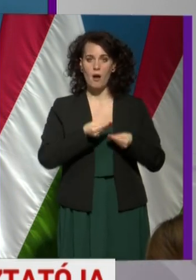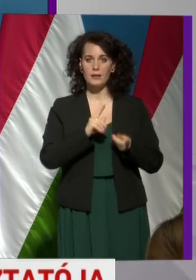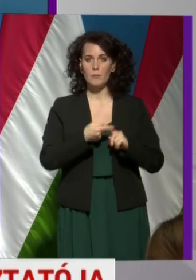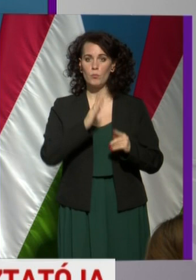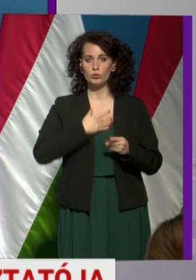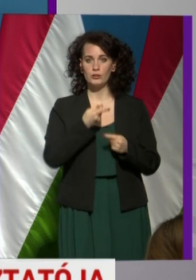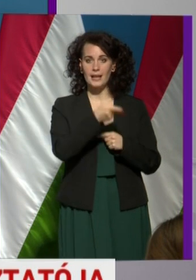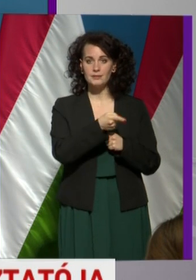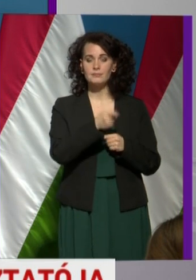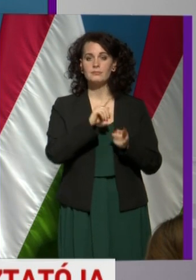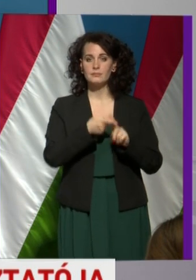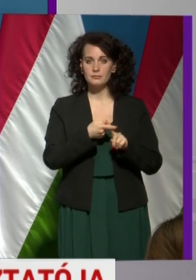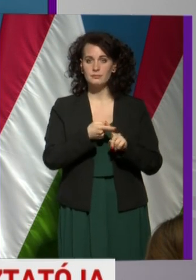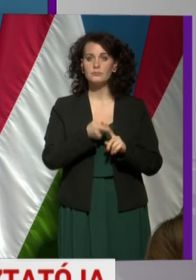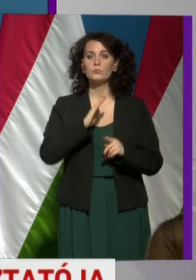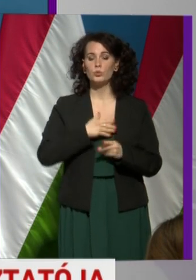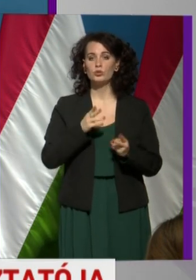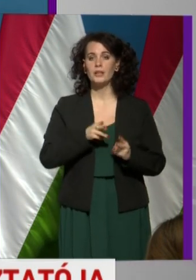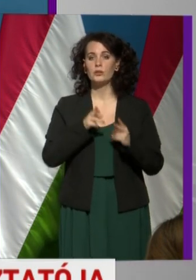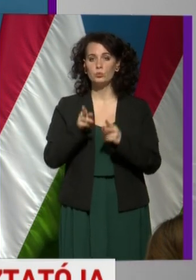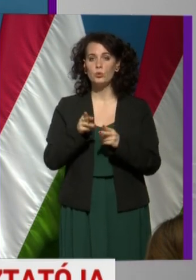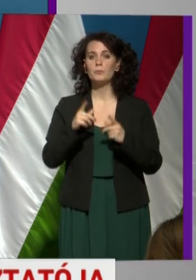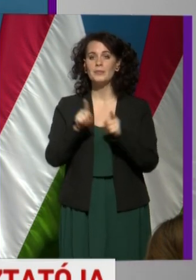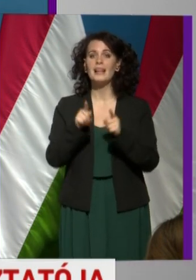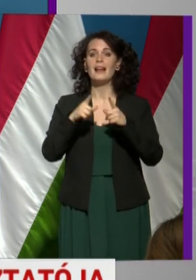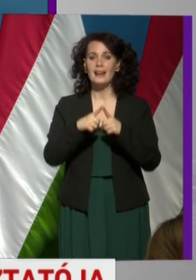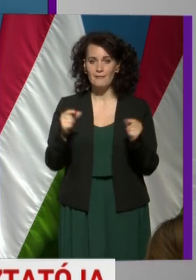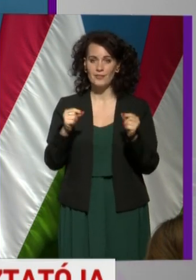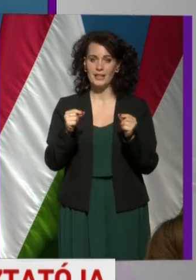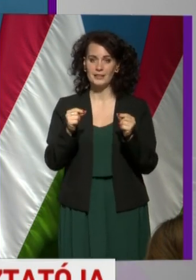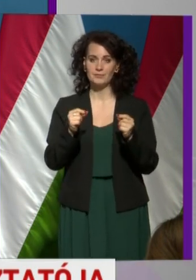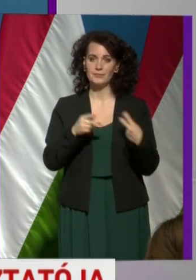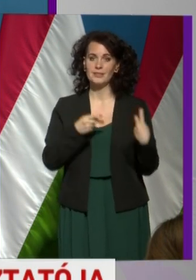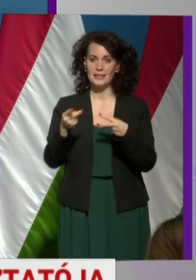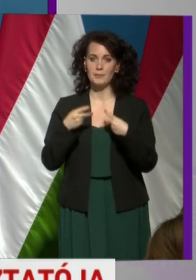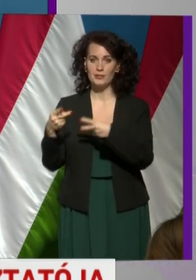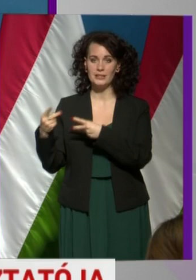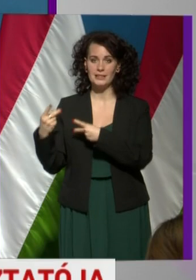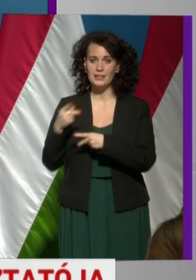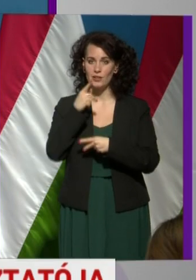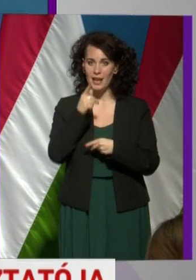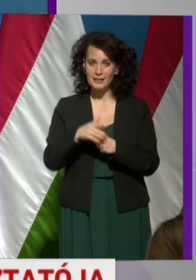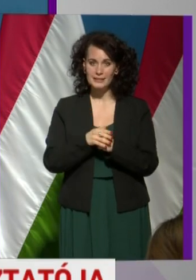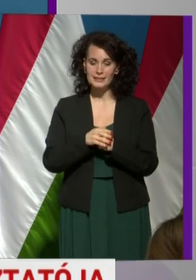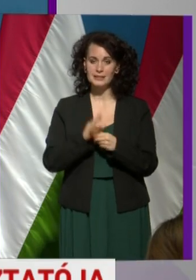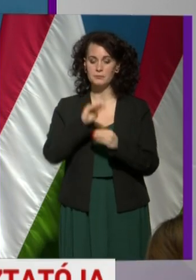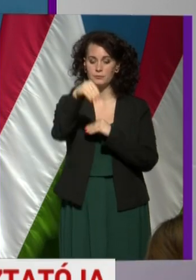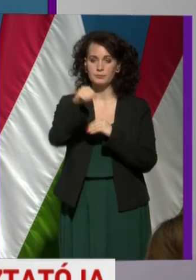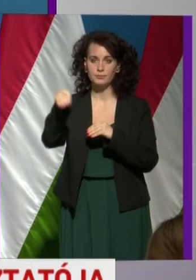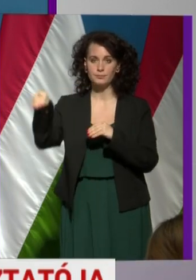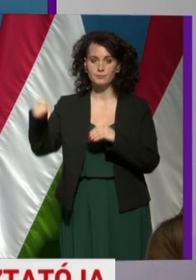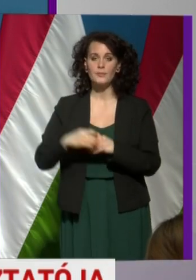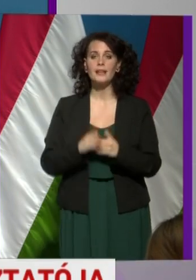okmányokat postai úton fogják megkapni levél szerinti kézbesítés szabályai alapján. Az ezzel